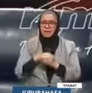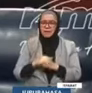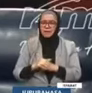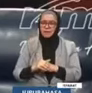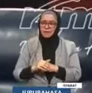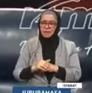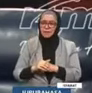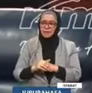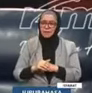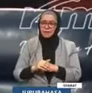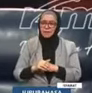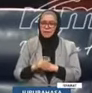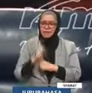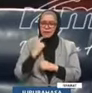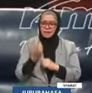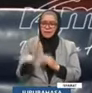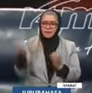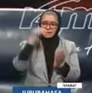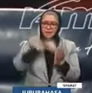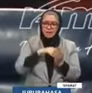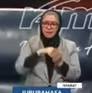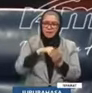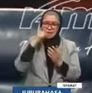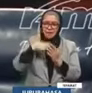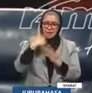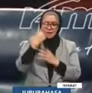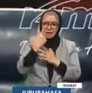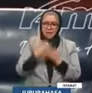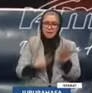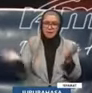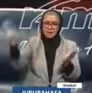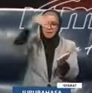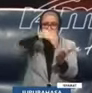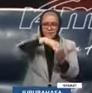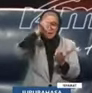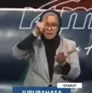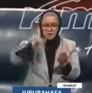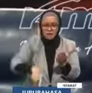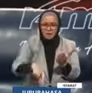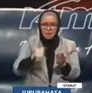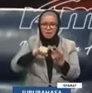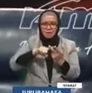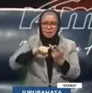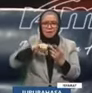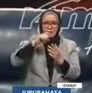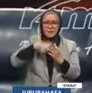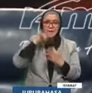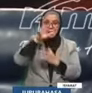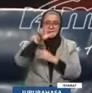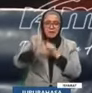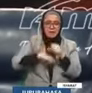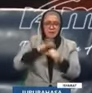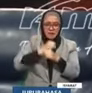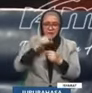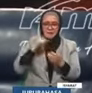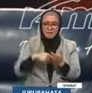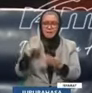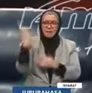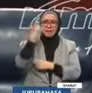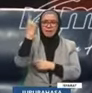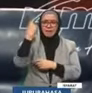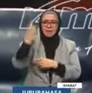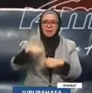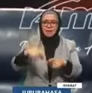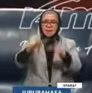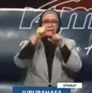21 saya tanya sekali lagi atahun Ahmad 2022 dan sentiasa saya